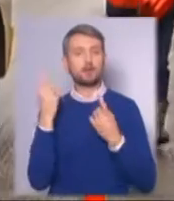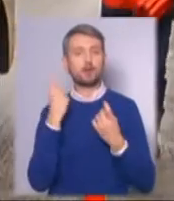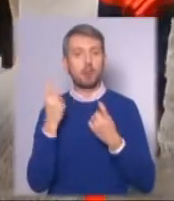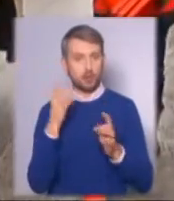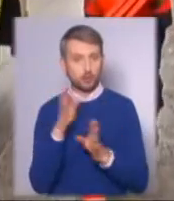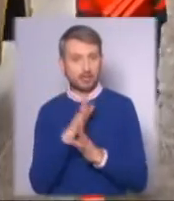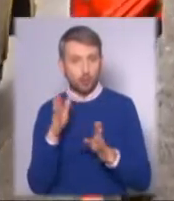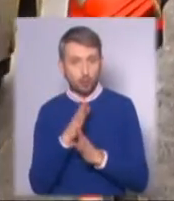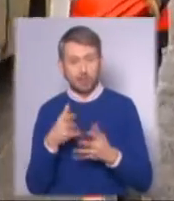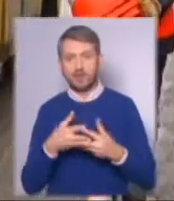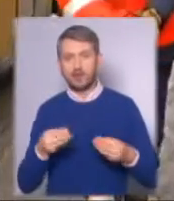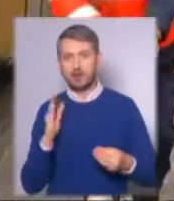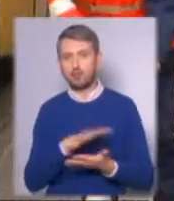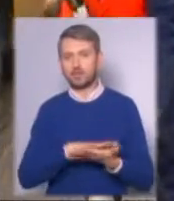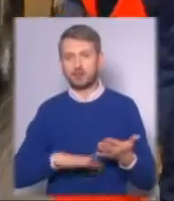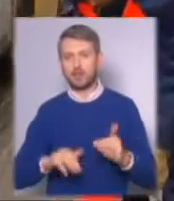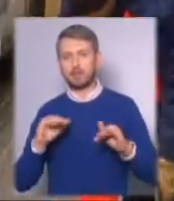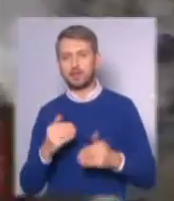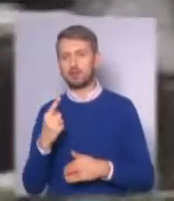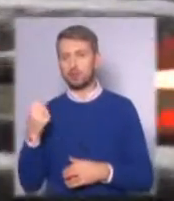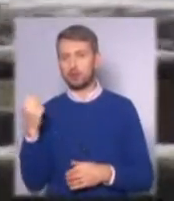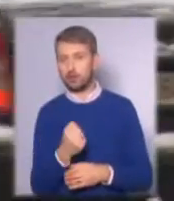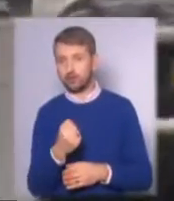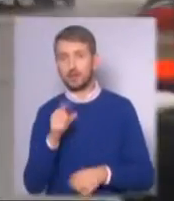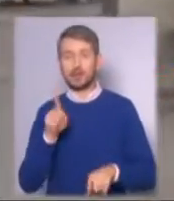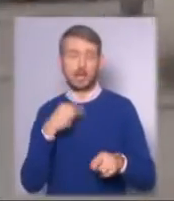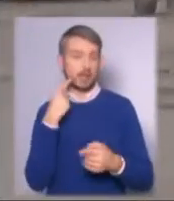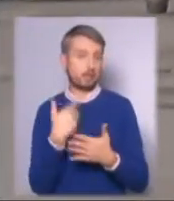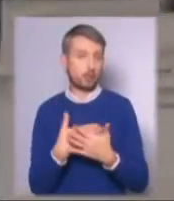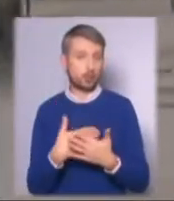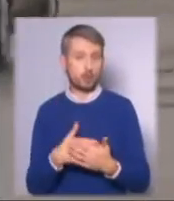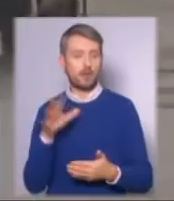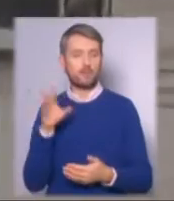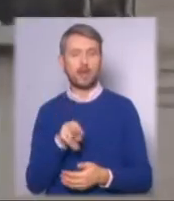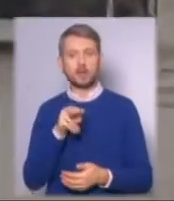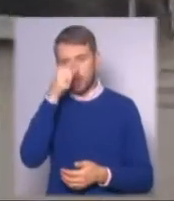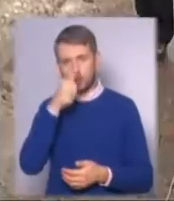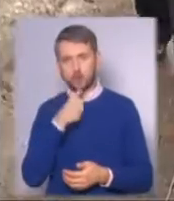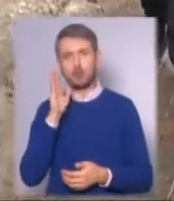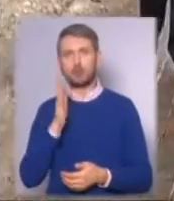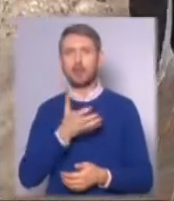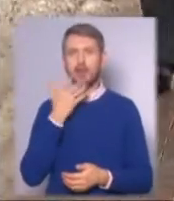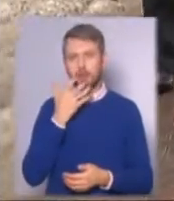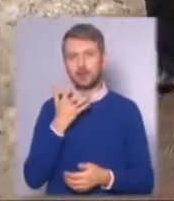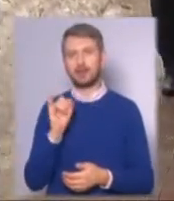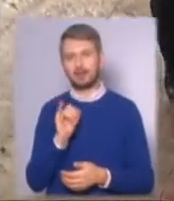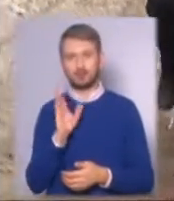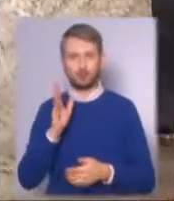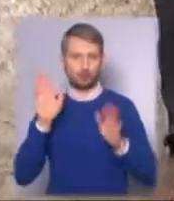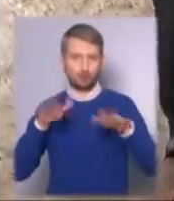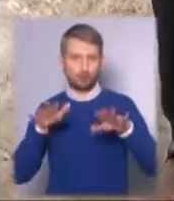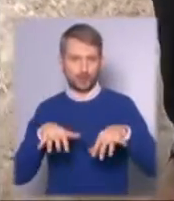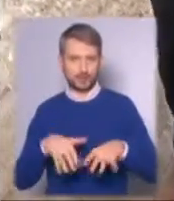синоптиків, відлига триватиме мінімум тиждень. Хоча, за деякими прогнозами, весь лютий буде тепло. Теплом та з дощами. Богдан Бринанко, Андрій